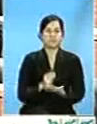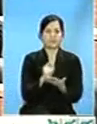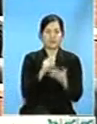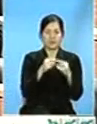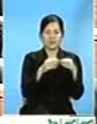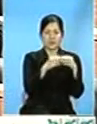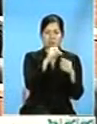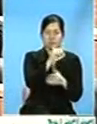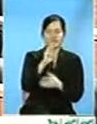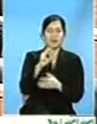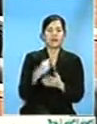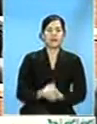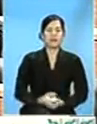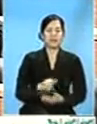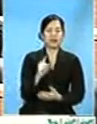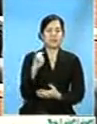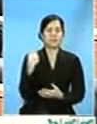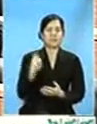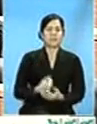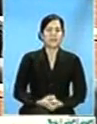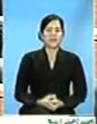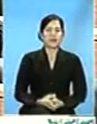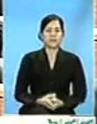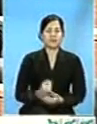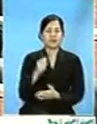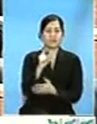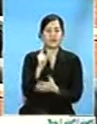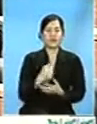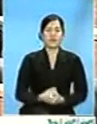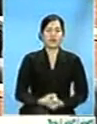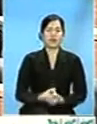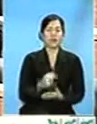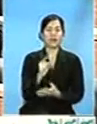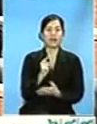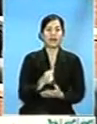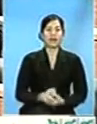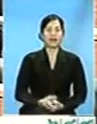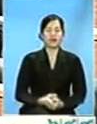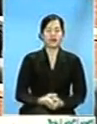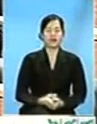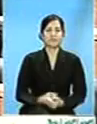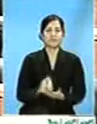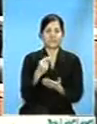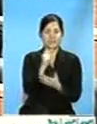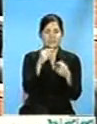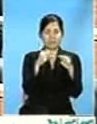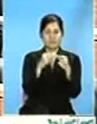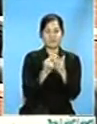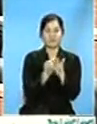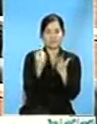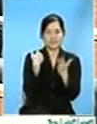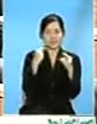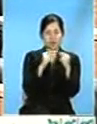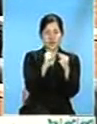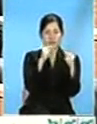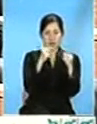ทุกท่านมาจากการเลือกตั้งและผมเองเหมือนท่านครับผมก็เชื่อว่าพี่น้องประชาชนทุกวันนี้ไม่ได้โง่หรอกครับ